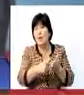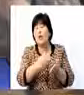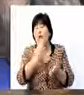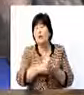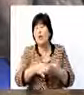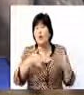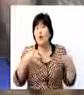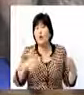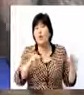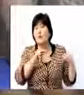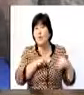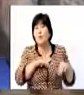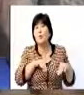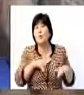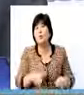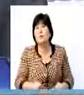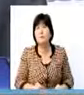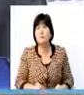стоит огромный труд.